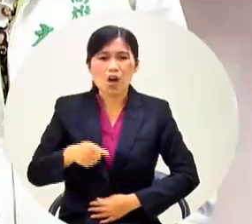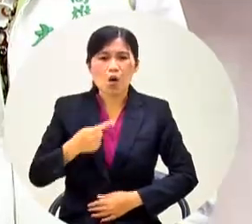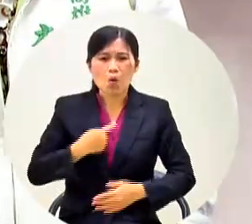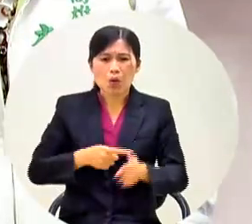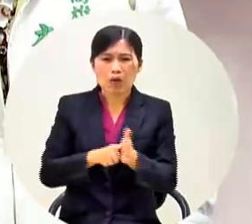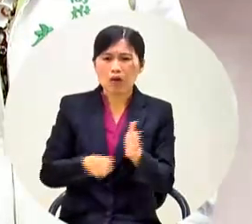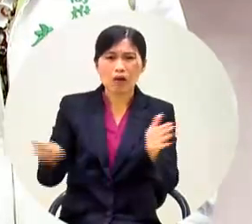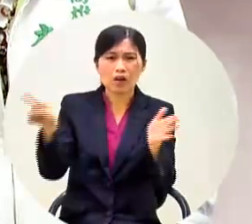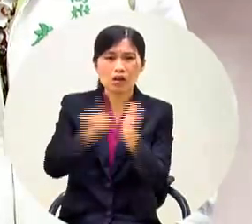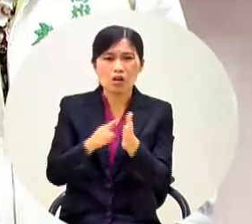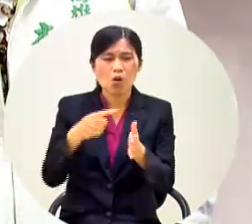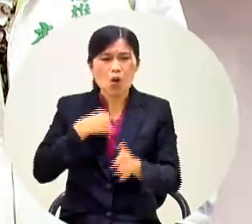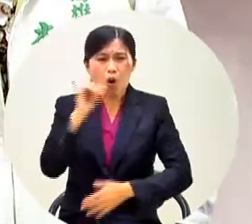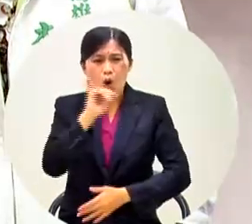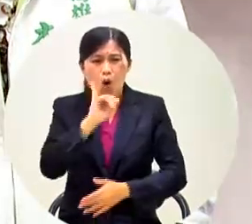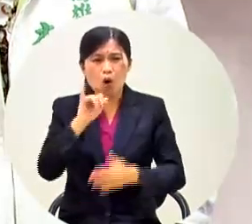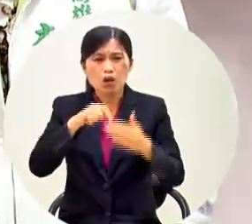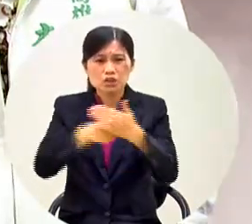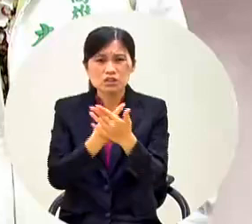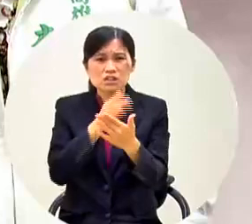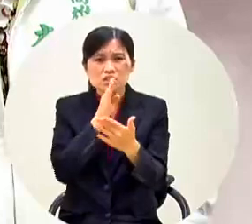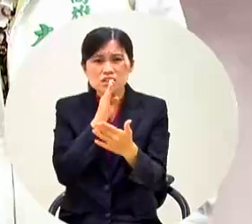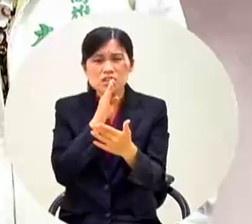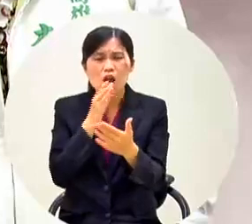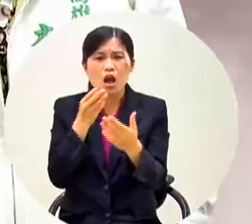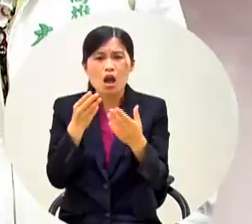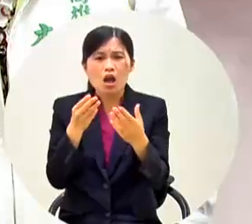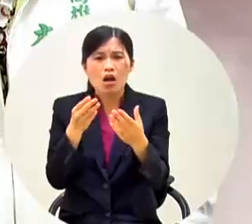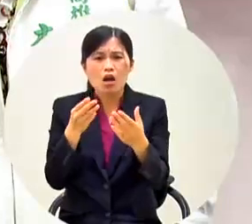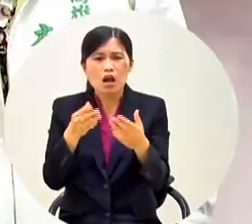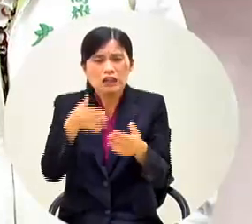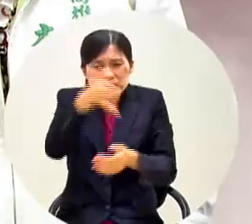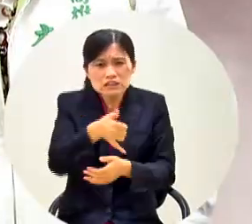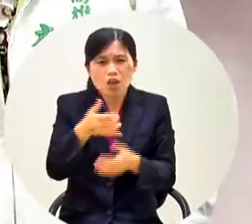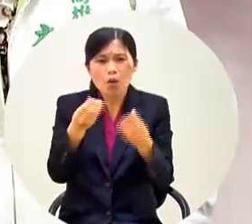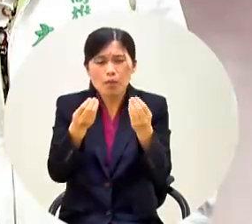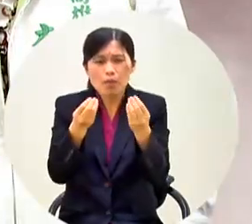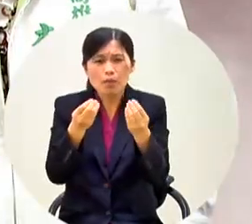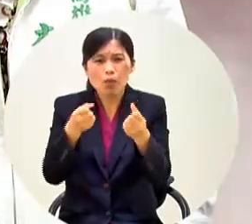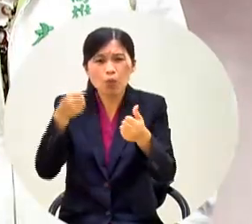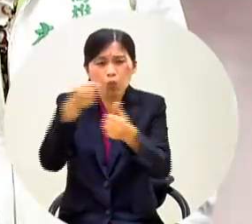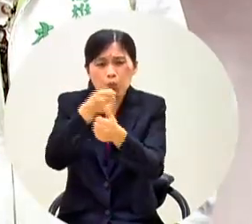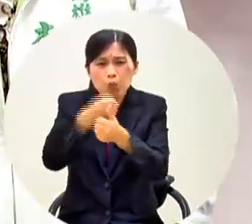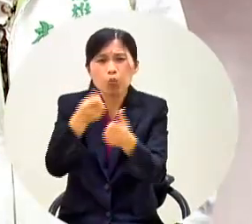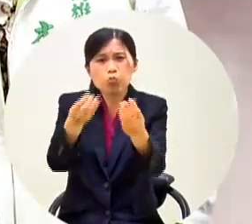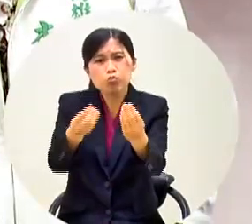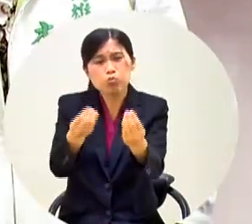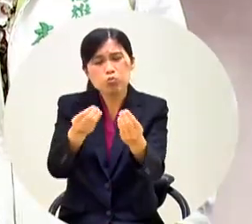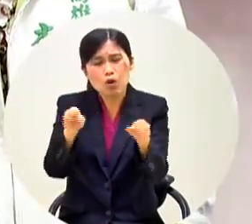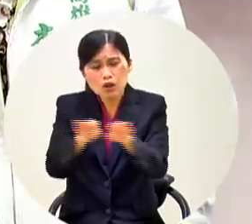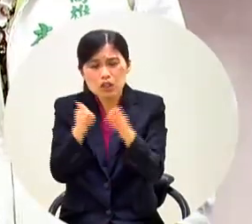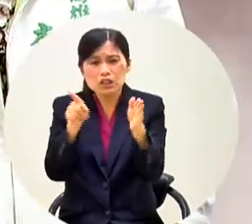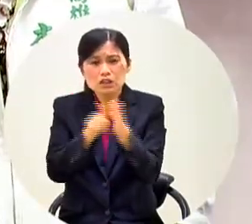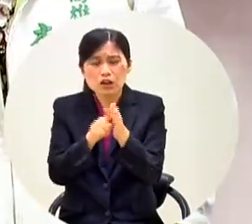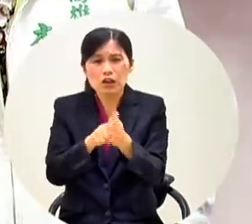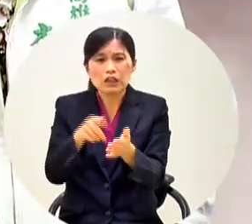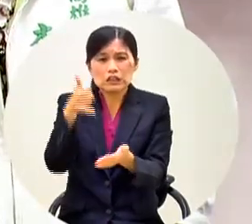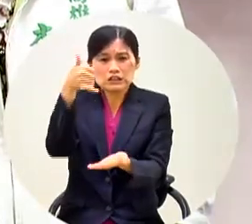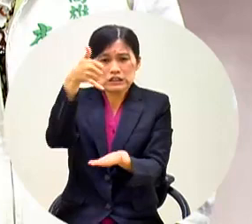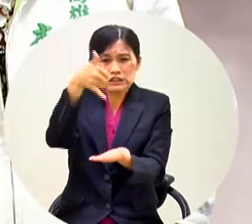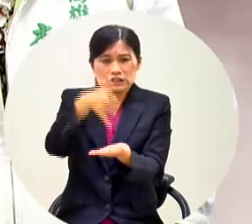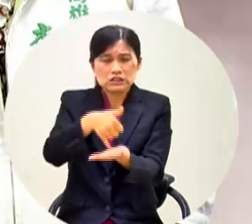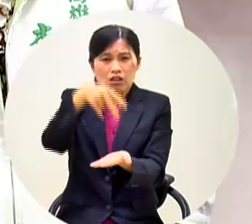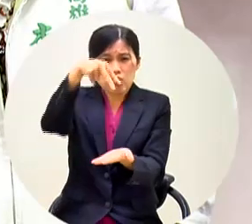并没有对这些人动手动脚。我们一开始就是只是待在那一边，站在那边而已。那可以看到这